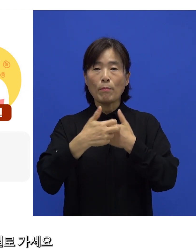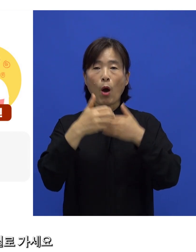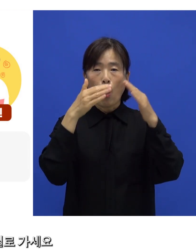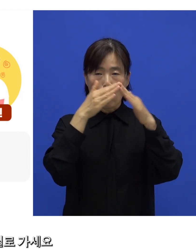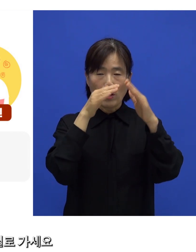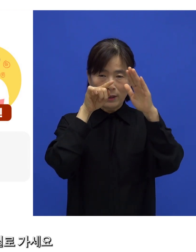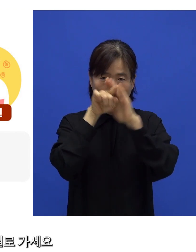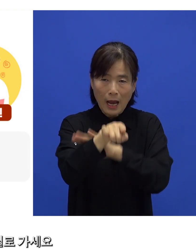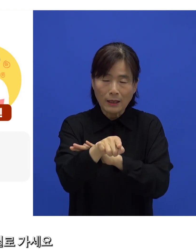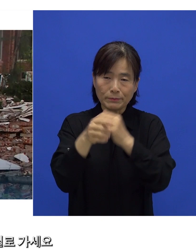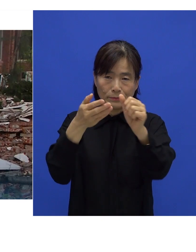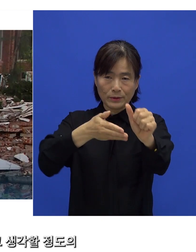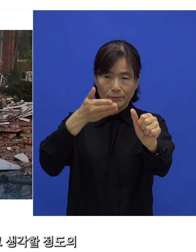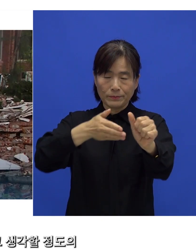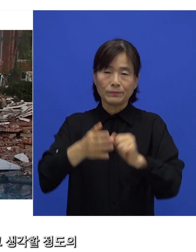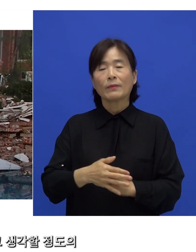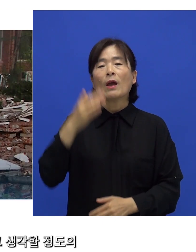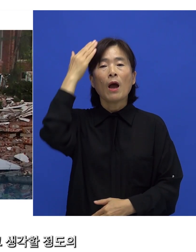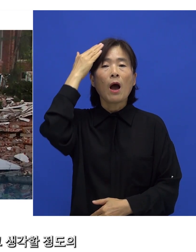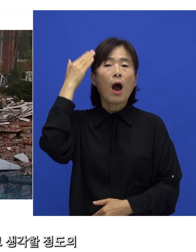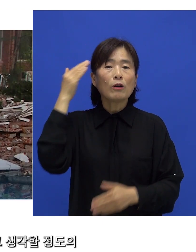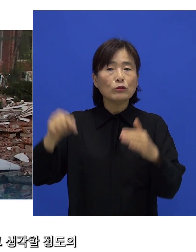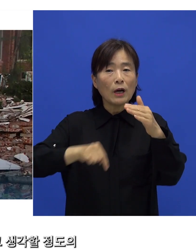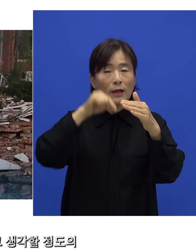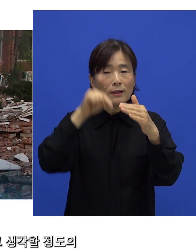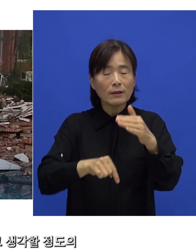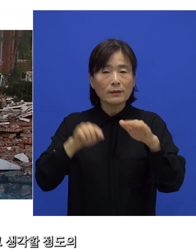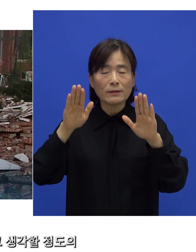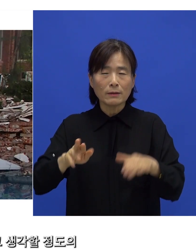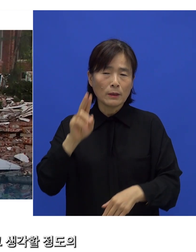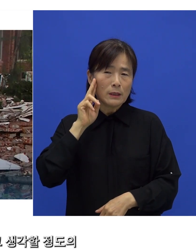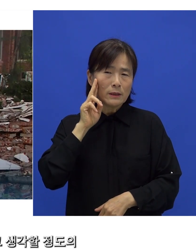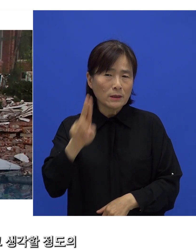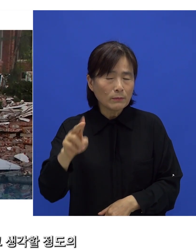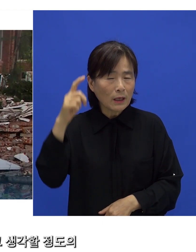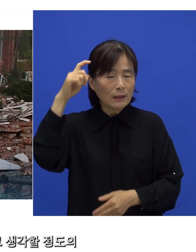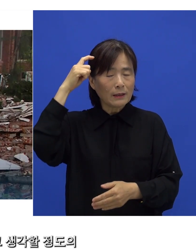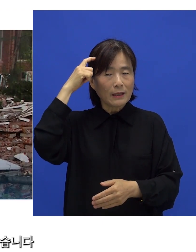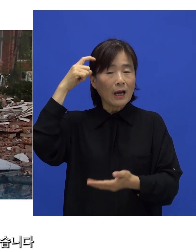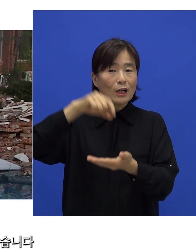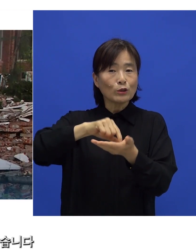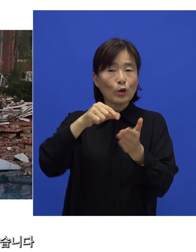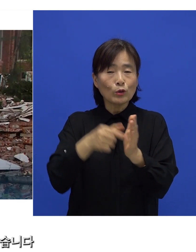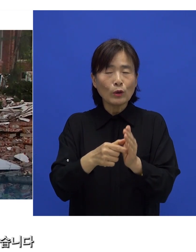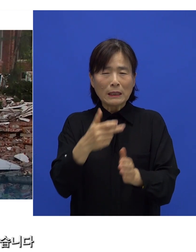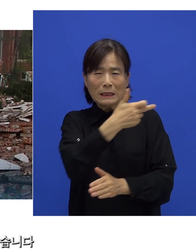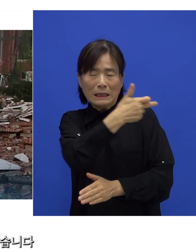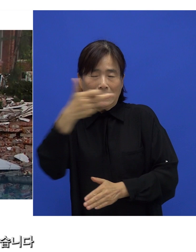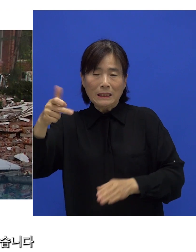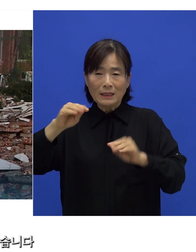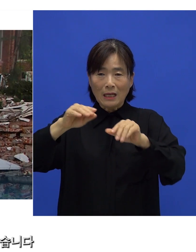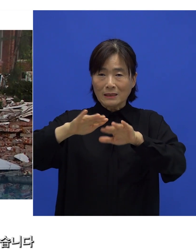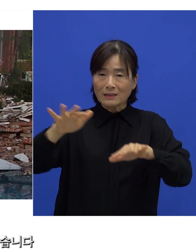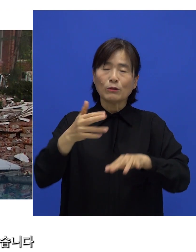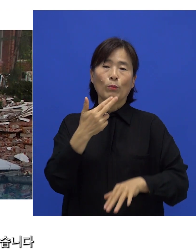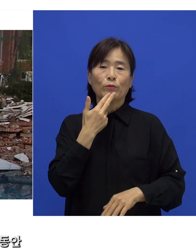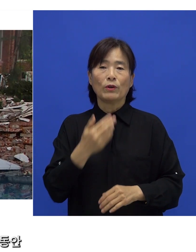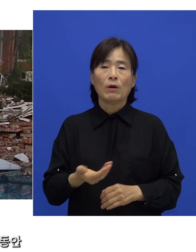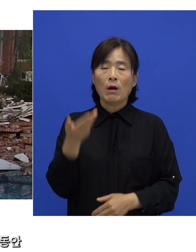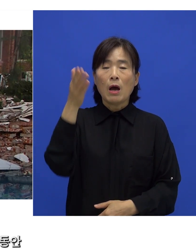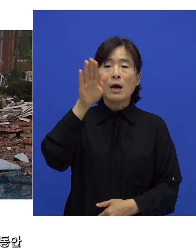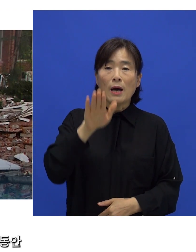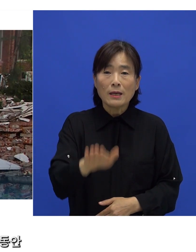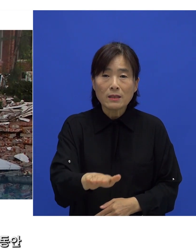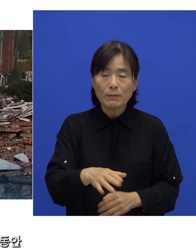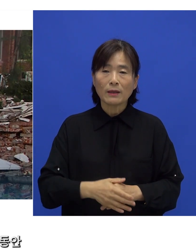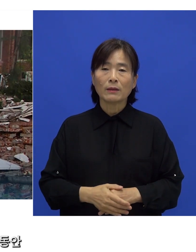병원이나 응급실로 가세요. 한국에서는 아직 심각하다고 생각할 정도의 대지진이 있지는 않습니다.